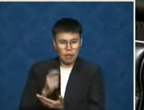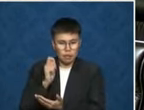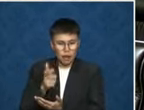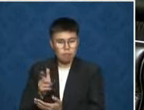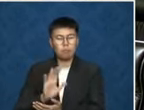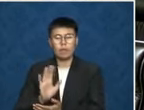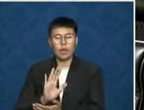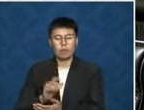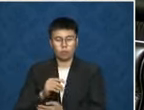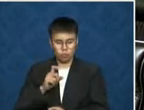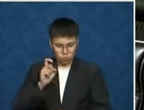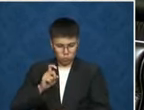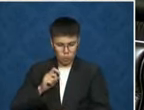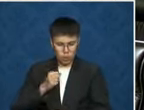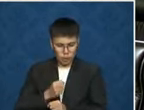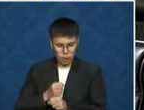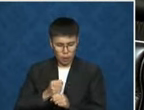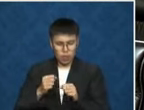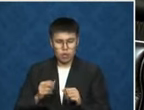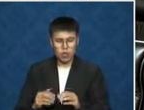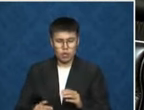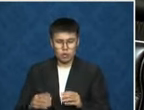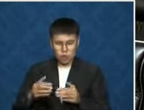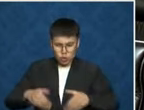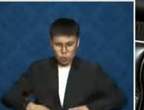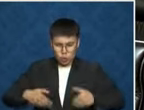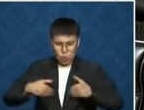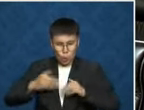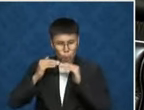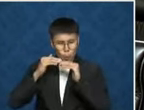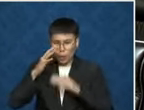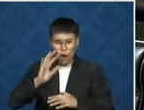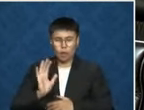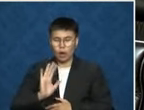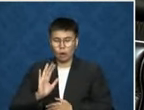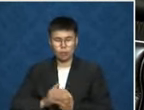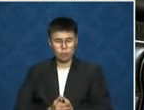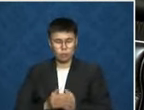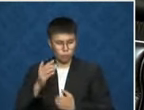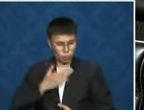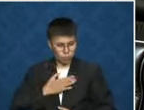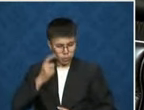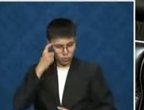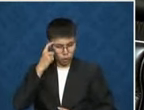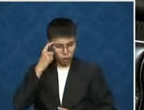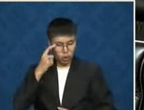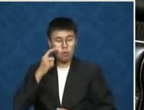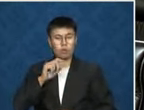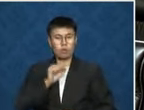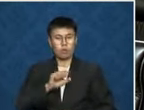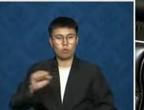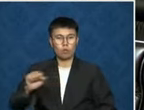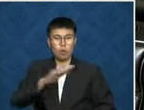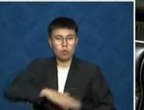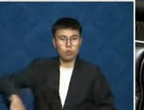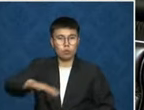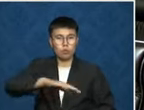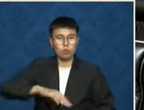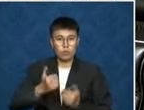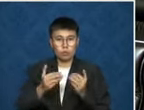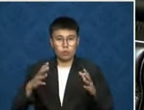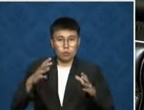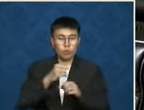ช้นะครับแล้วก็ยิ่งจะสร้างความได้เปรียบให้กับพวกเขาด้วยนะครับสิ่งต่างๆเหล่านี้ผมคิดว่าเพื่อนๆทุกคนได้พูดมาจนตกผลึก